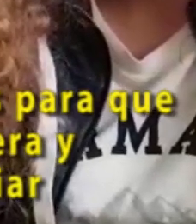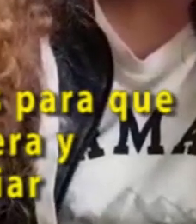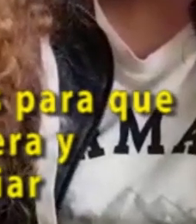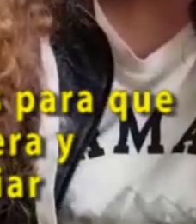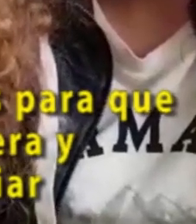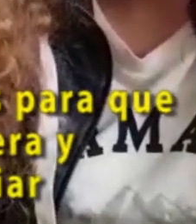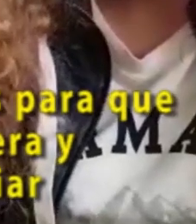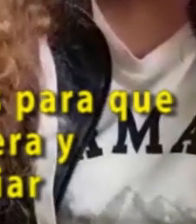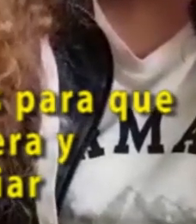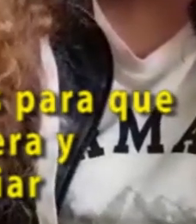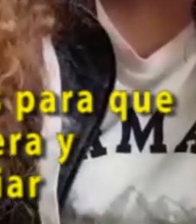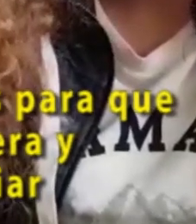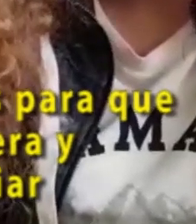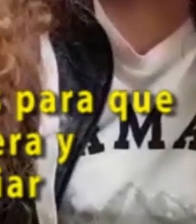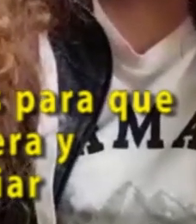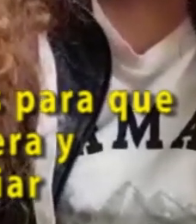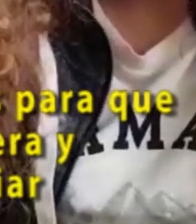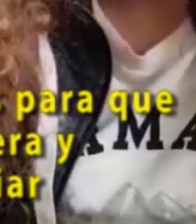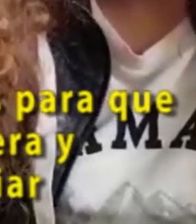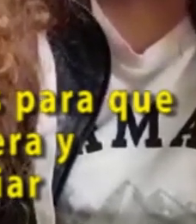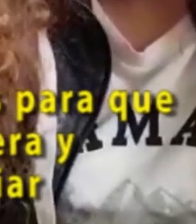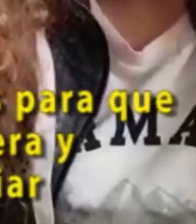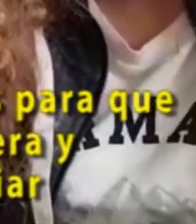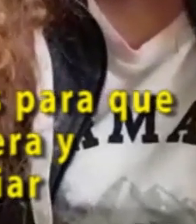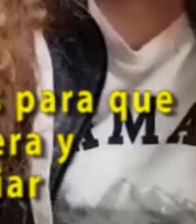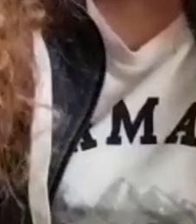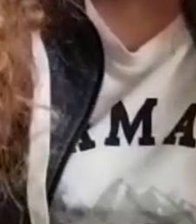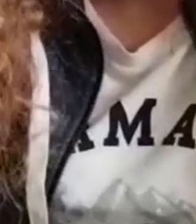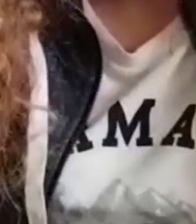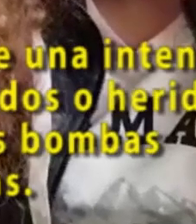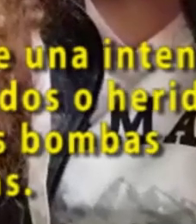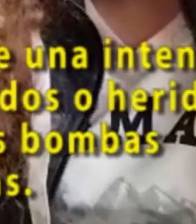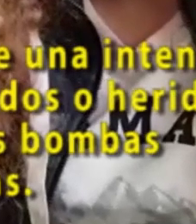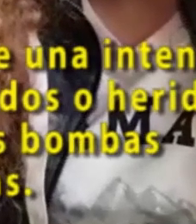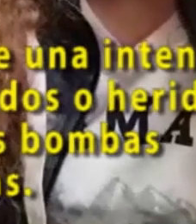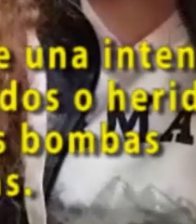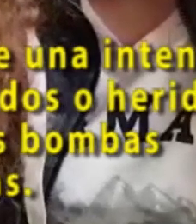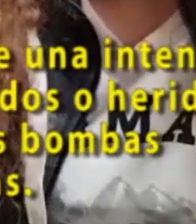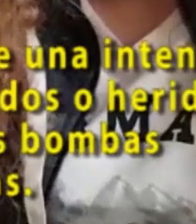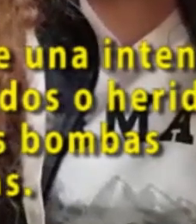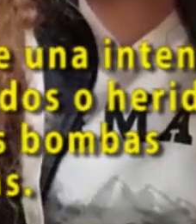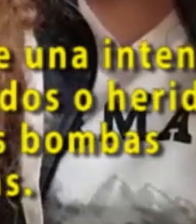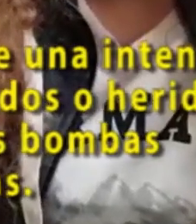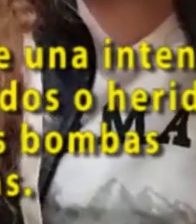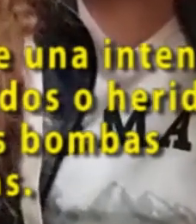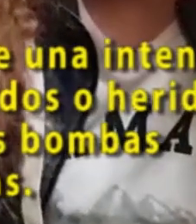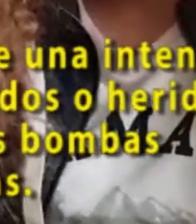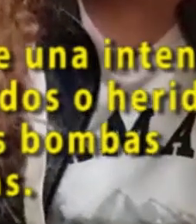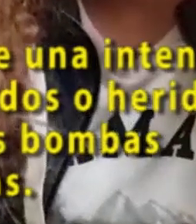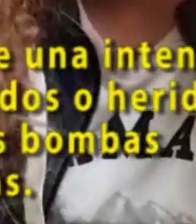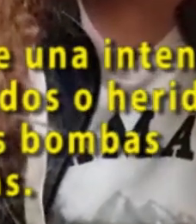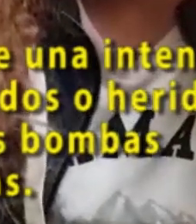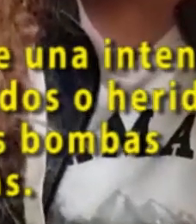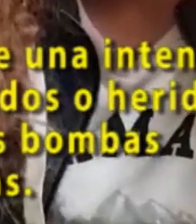عشان ما يسمعوا القنابل، ما عشان يقدروا يركزوا بالدراسة. لما يجوا على دورهم بعد يوم طويل